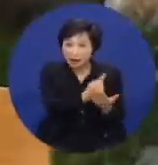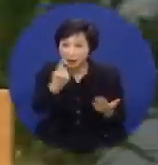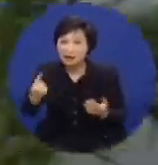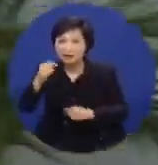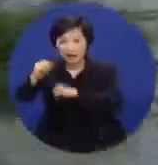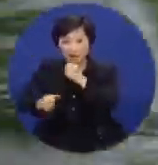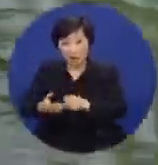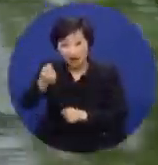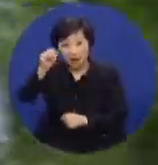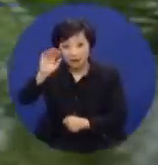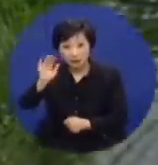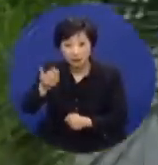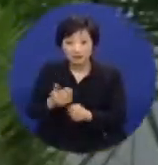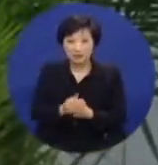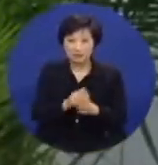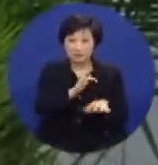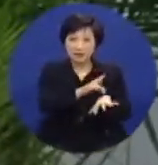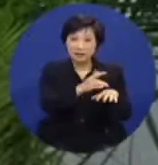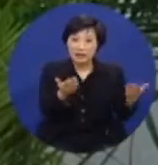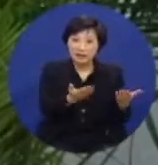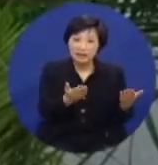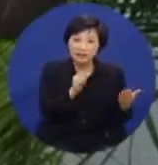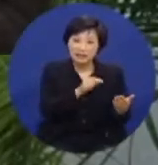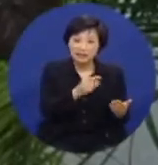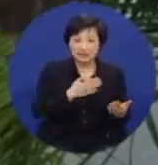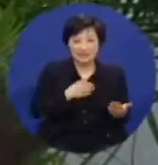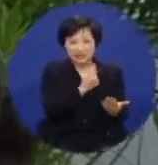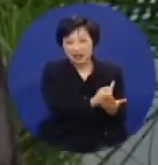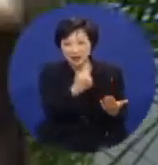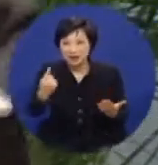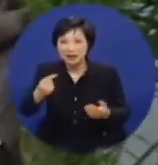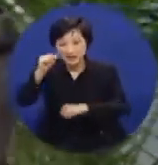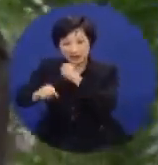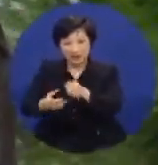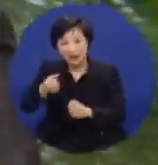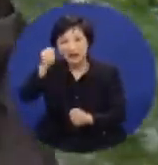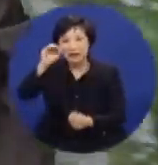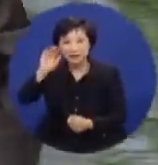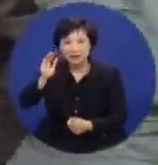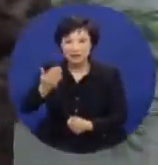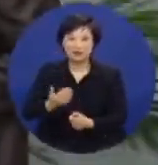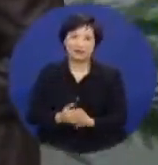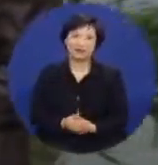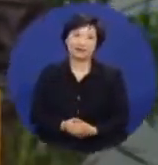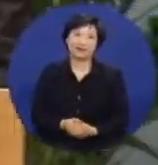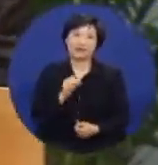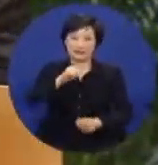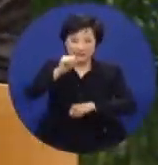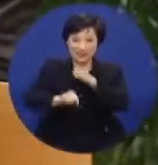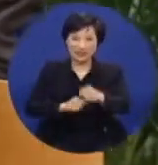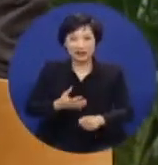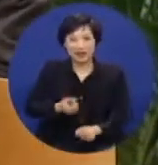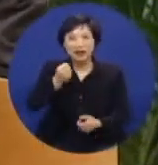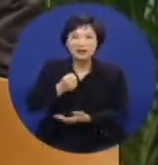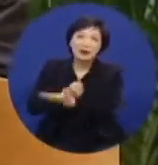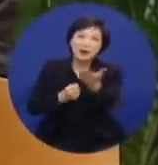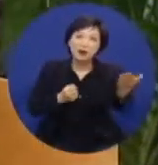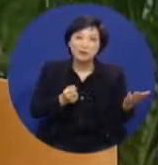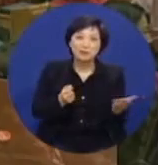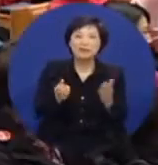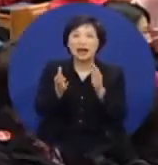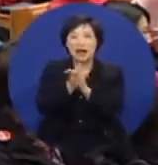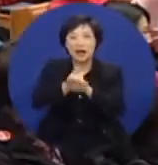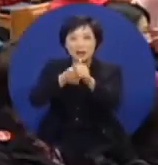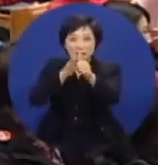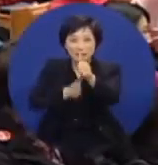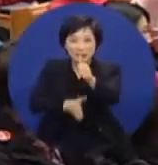얻었다 마 k 레저 차이를 얻었다 이 자유를 얻어 신문만 아멘